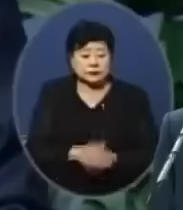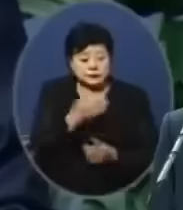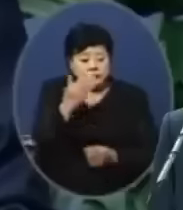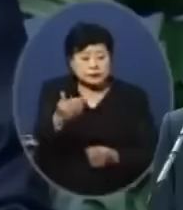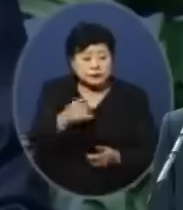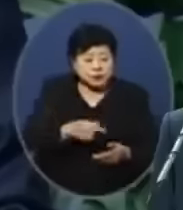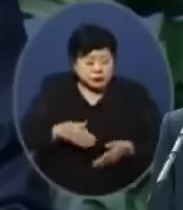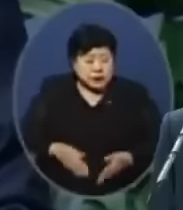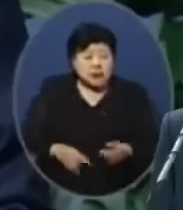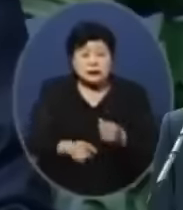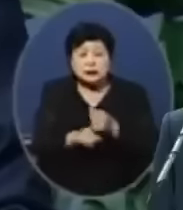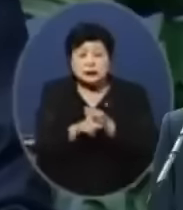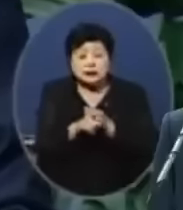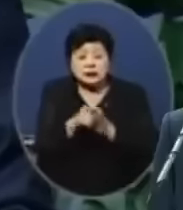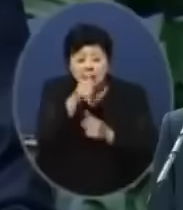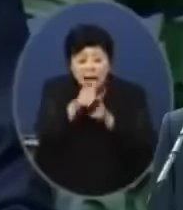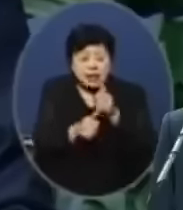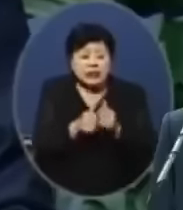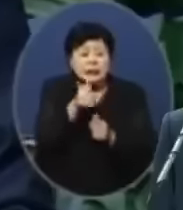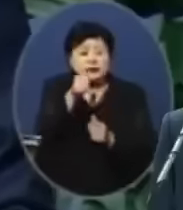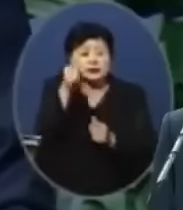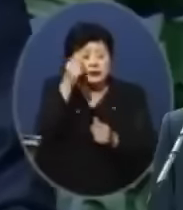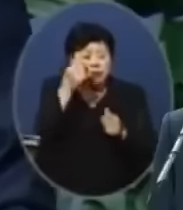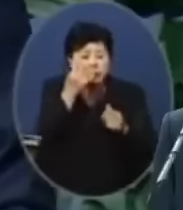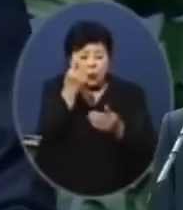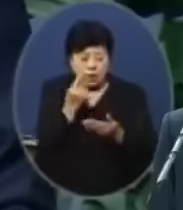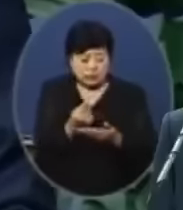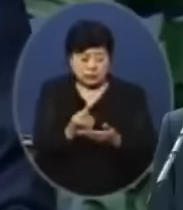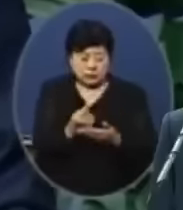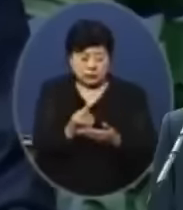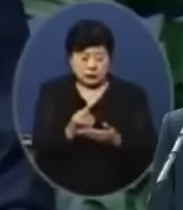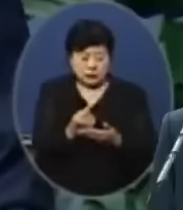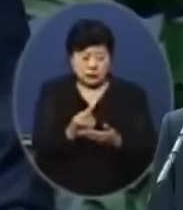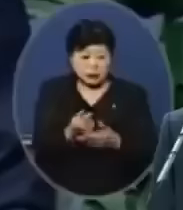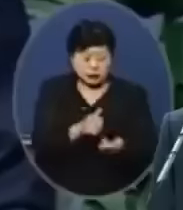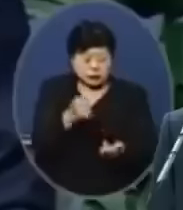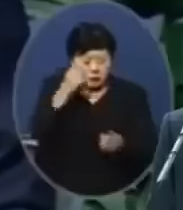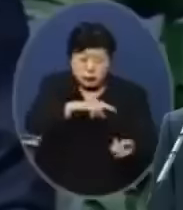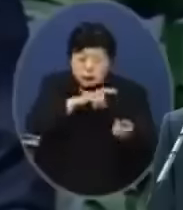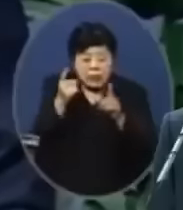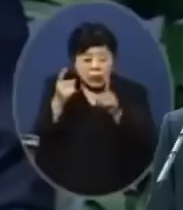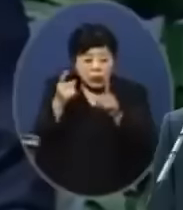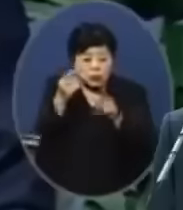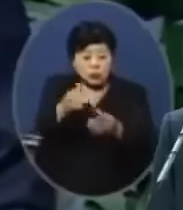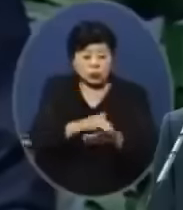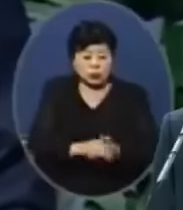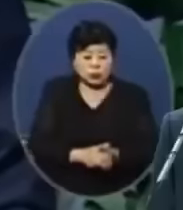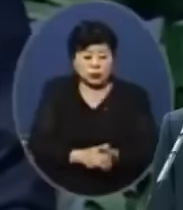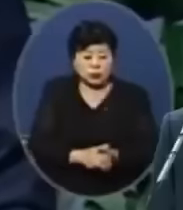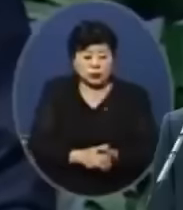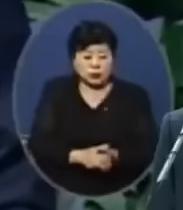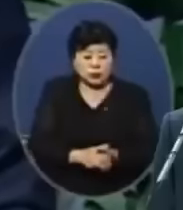여러분이 거듭난다는 것은 하늘로부터 성령이 오셔서 죽은 영혼을 살려주시고